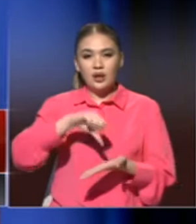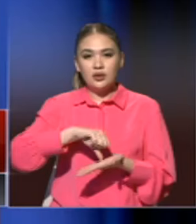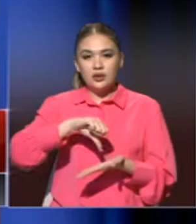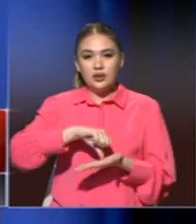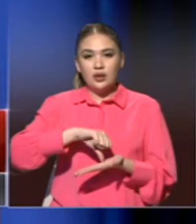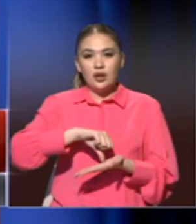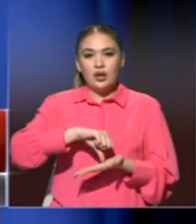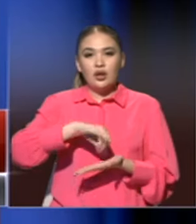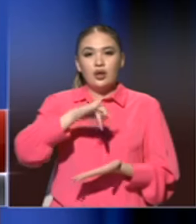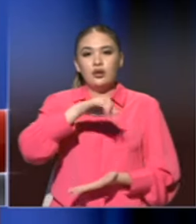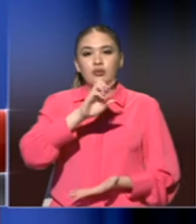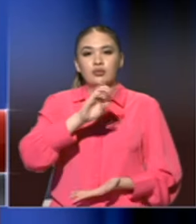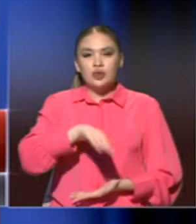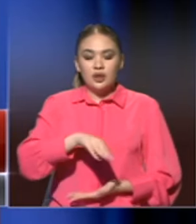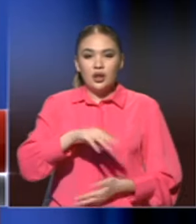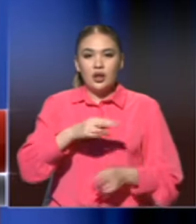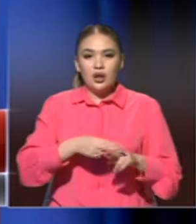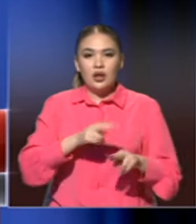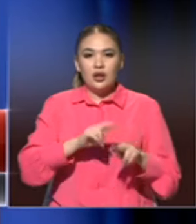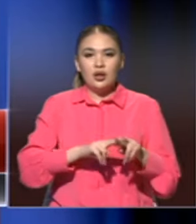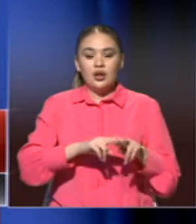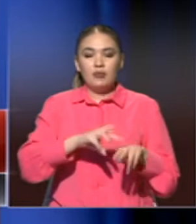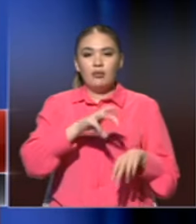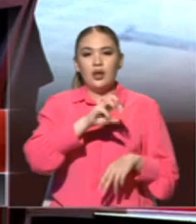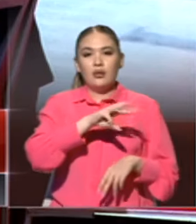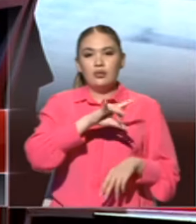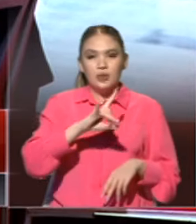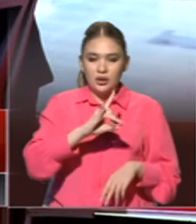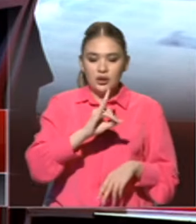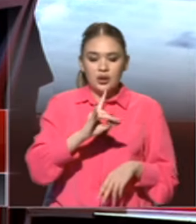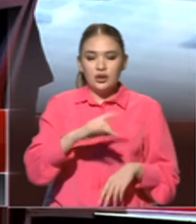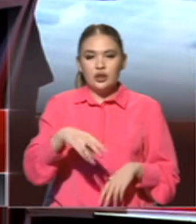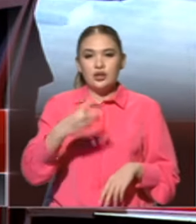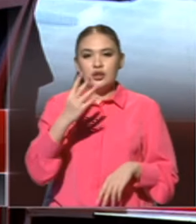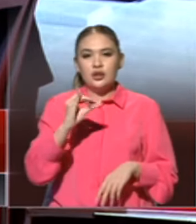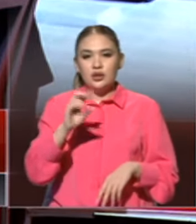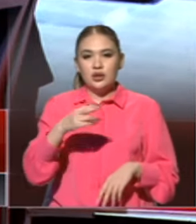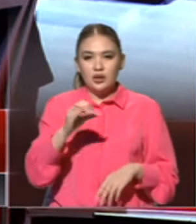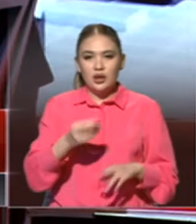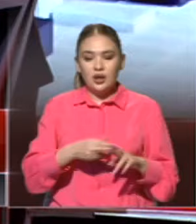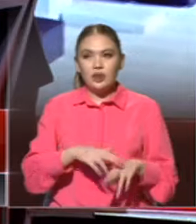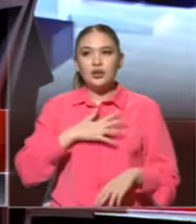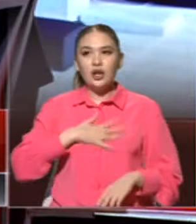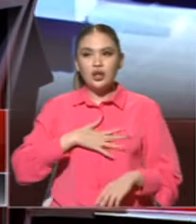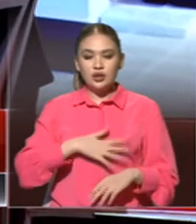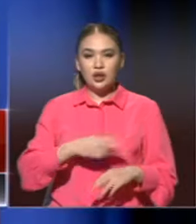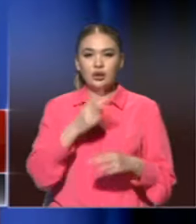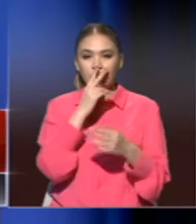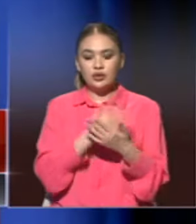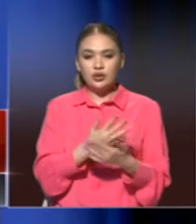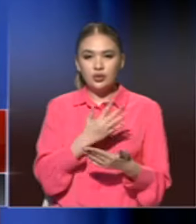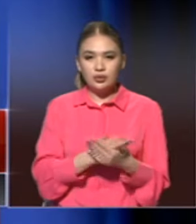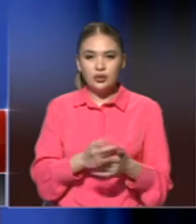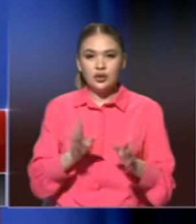осы ұлттық бірыңғай тестілеуге қатысып, мамыр мен шілде айларындағы, бірақ бұл жерде өкінішке орай нашар нәтиже көрсетіп жатқан жағдай